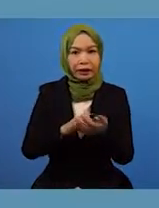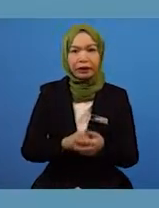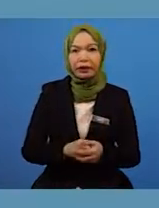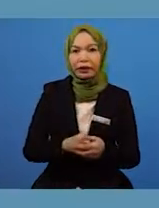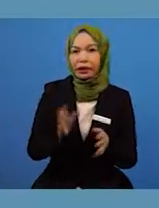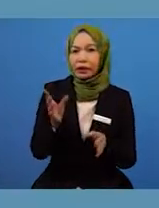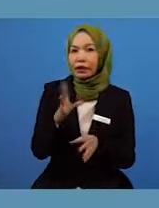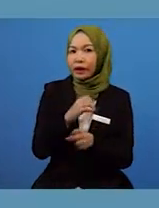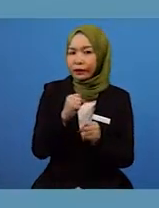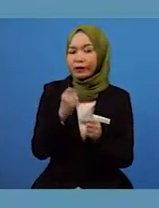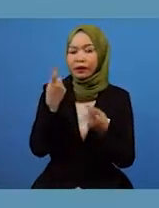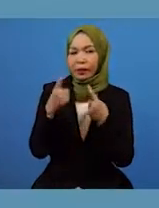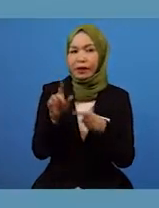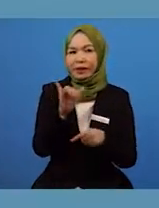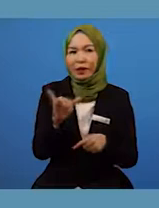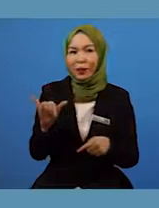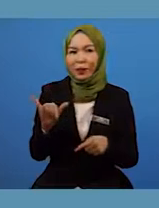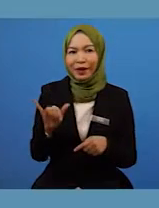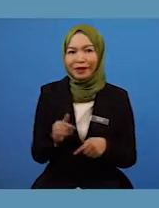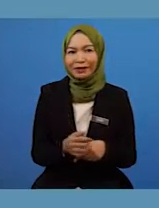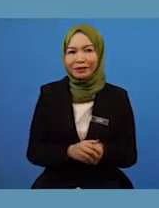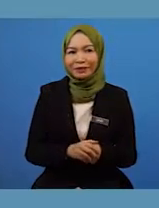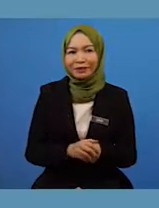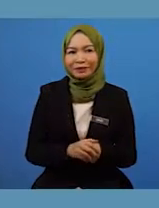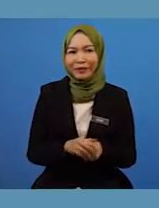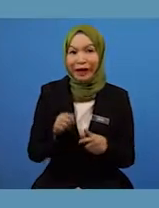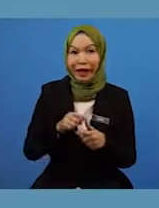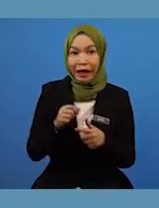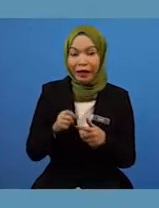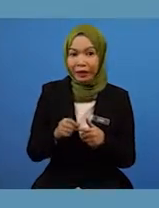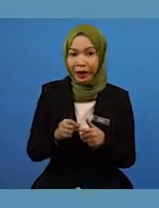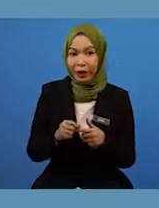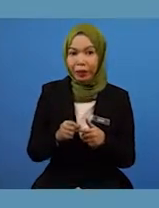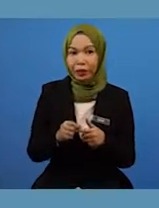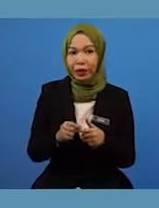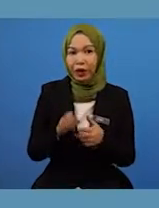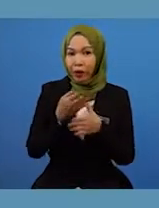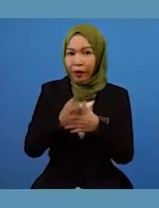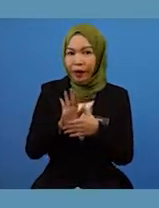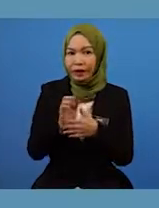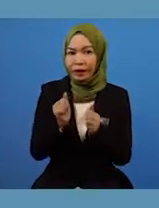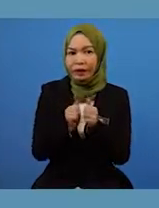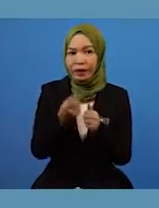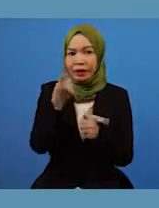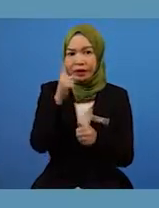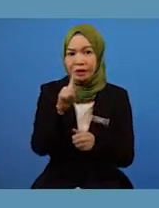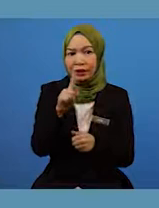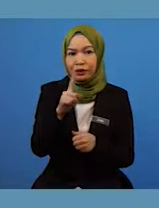2,007,600 joule per mol. Atau kita boleh bahagi dengan 1,000 untuk dapatkan